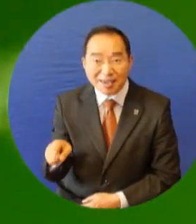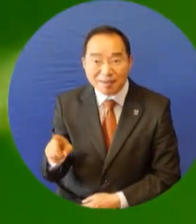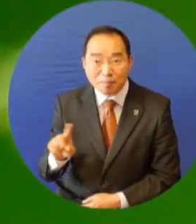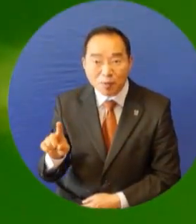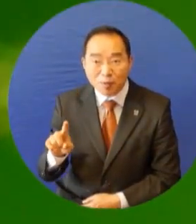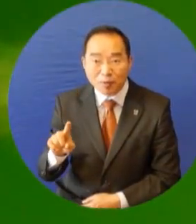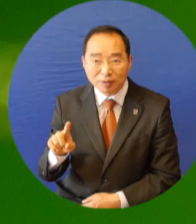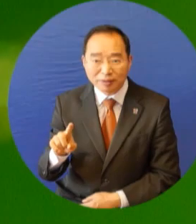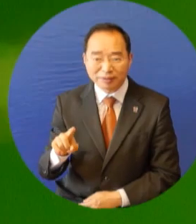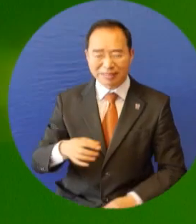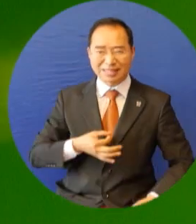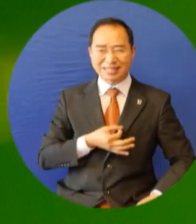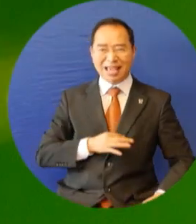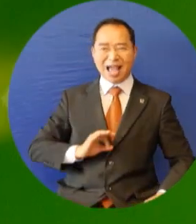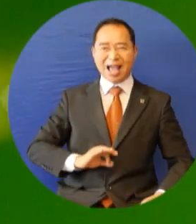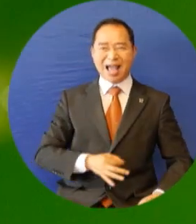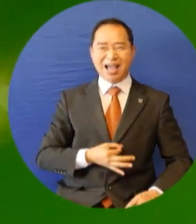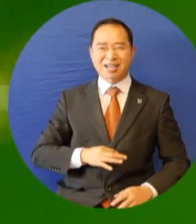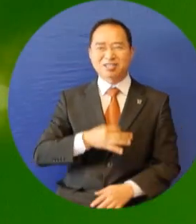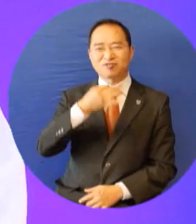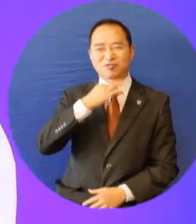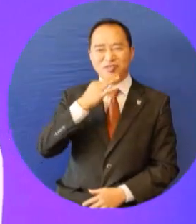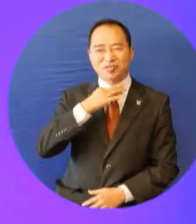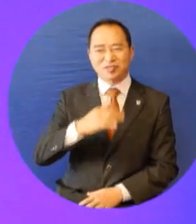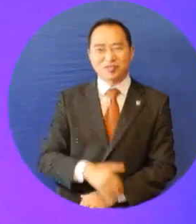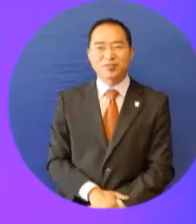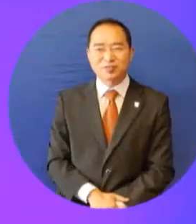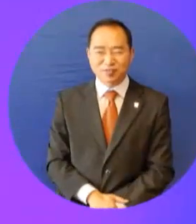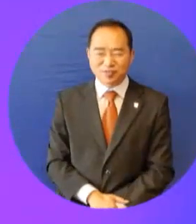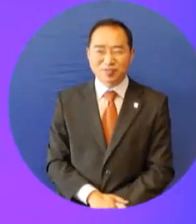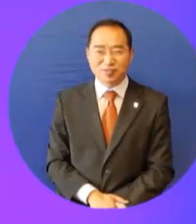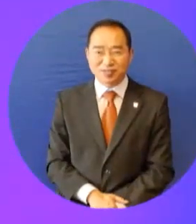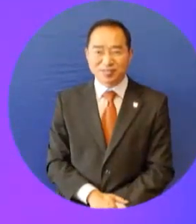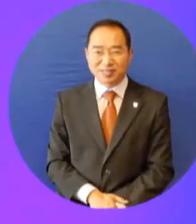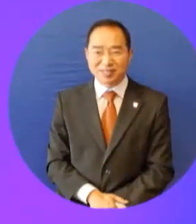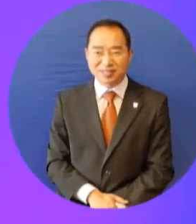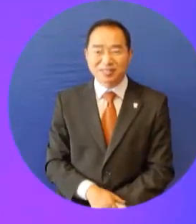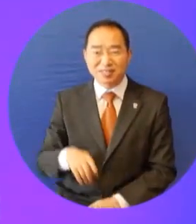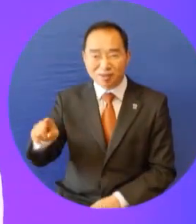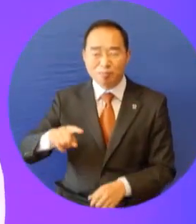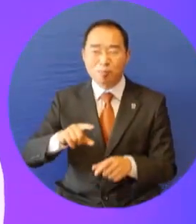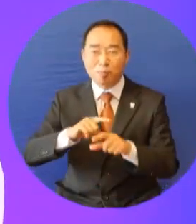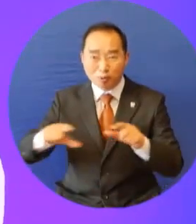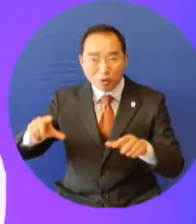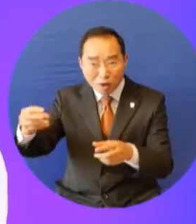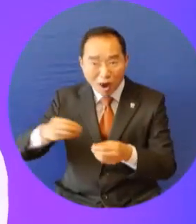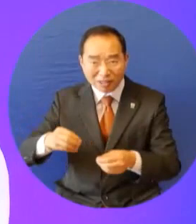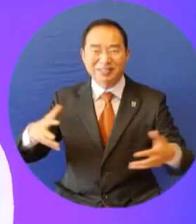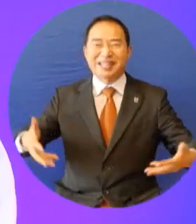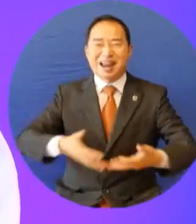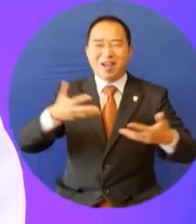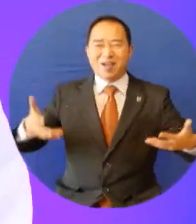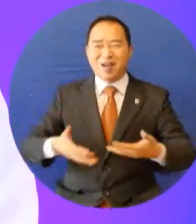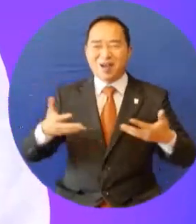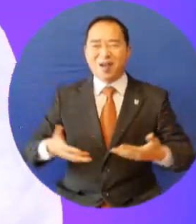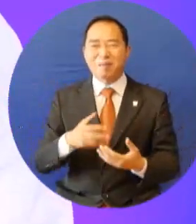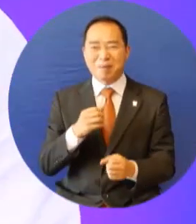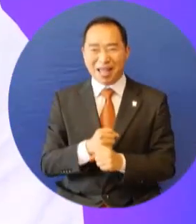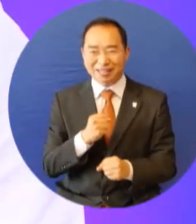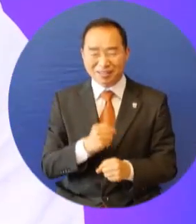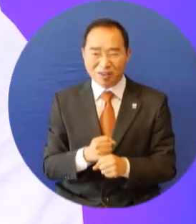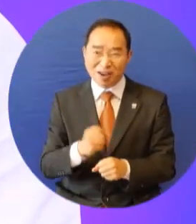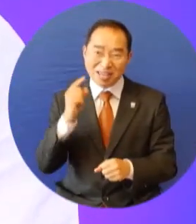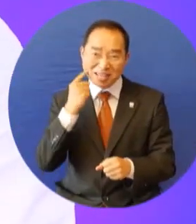노란색은 식물이 가지고 있는 노란색은 그 장에 있는 이렇게 우리 장에. 그래서 지금 샐러드로 해